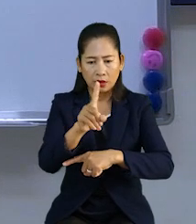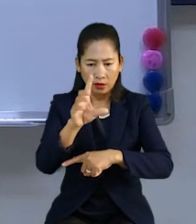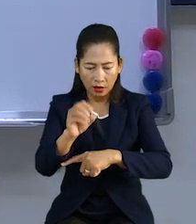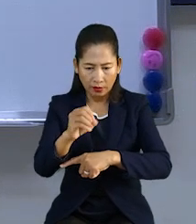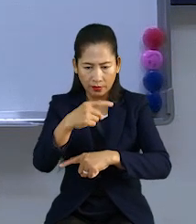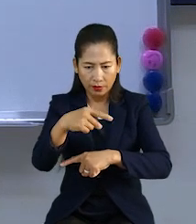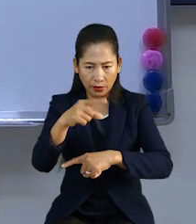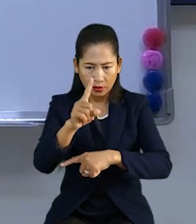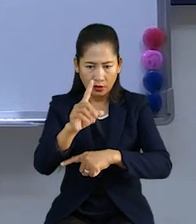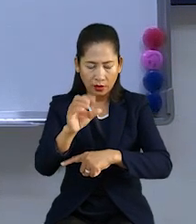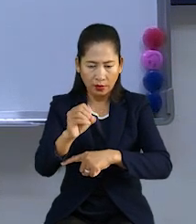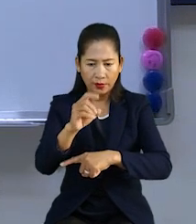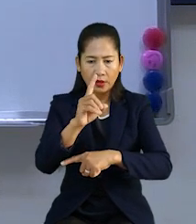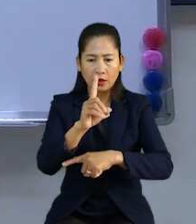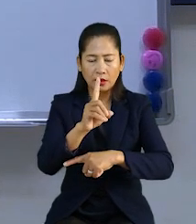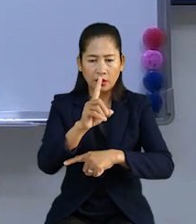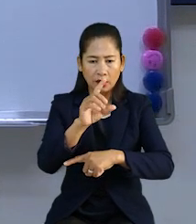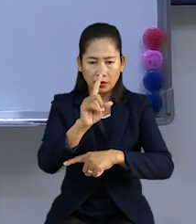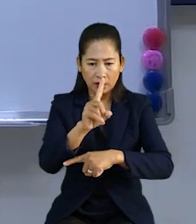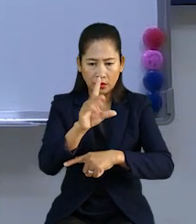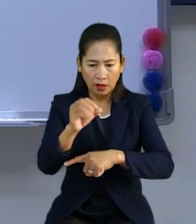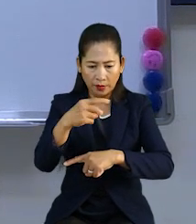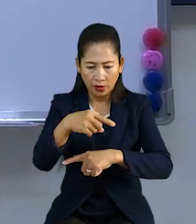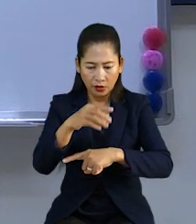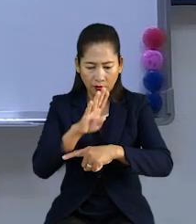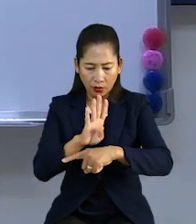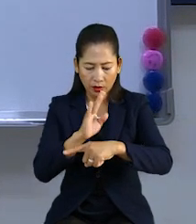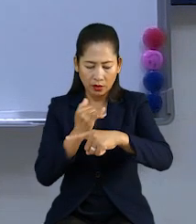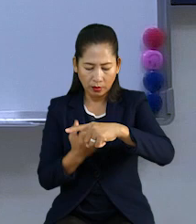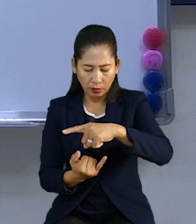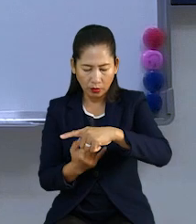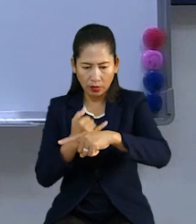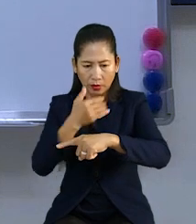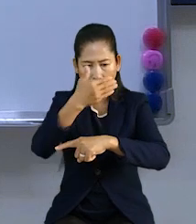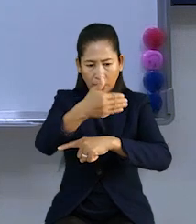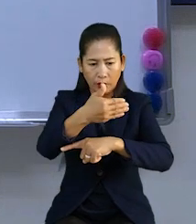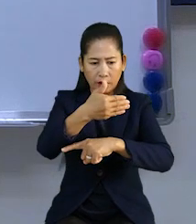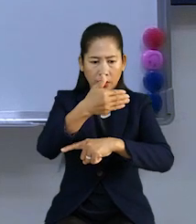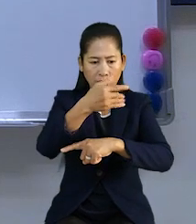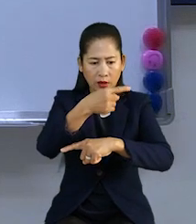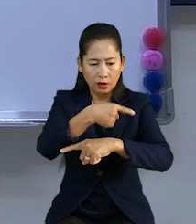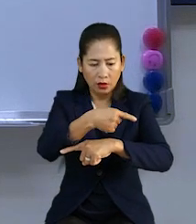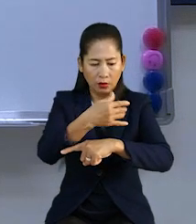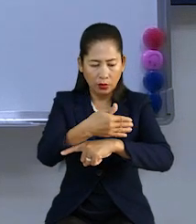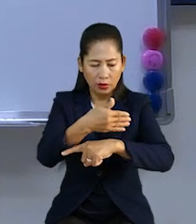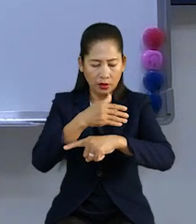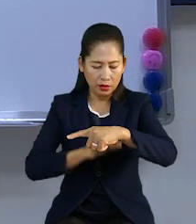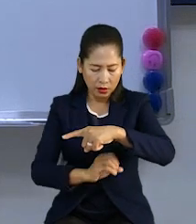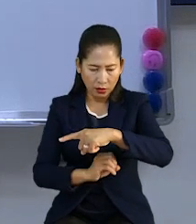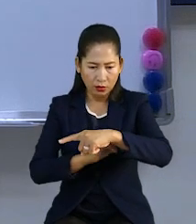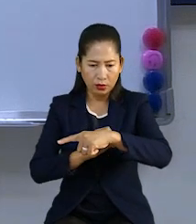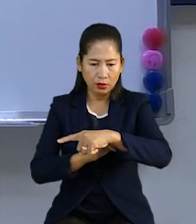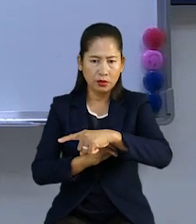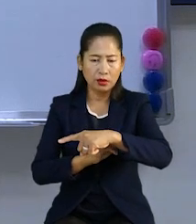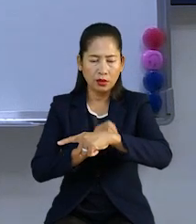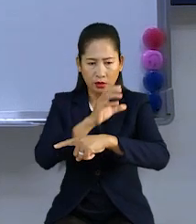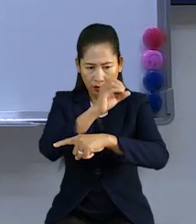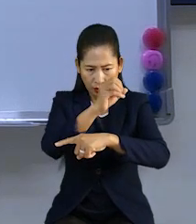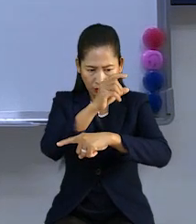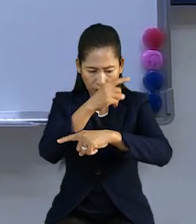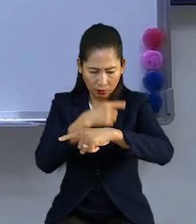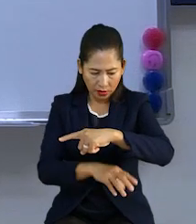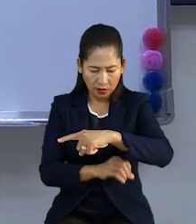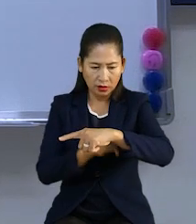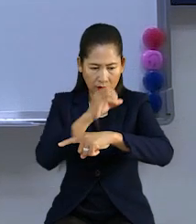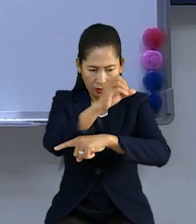bán đọp đọp đọ buồn nơi sao bầm muối bầm buồn đọ bầm buồn nơi sao sồn sồn ở đây đọ lẹ